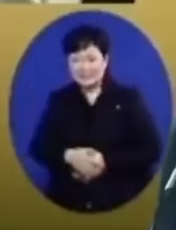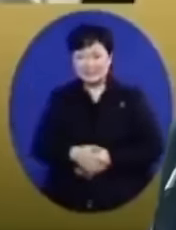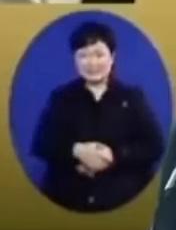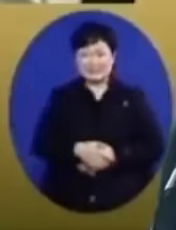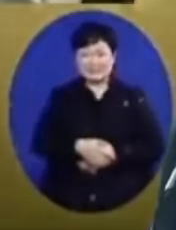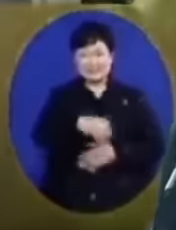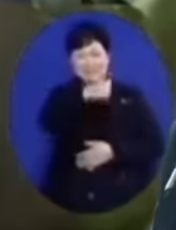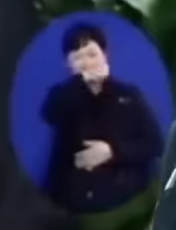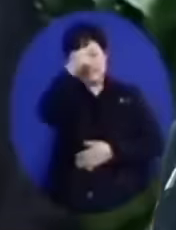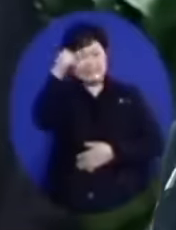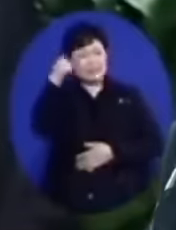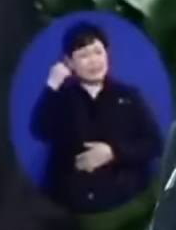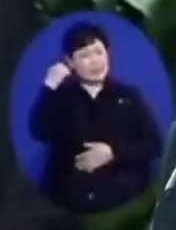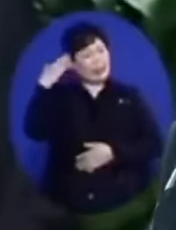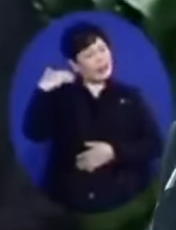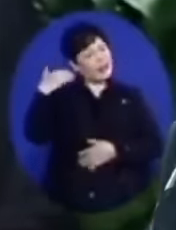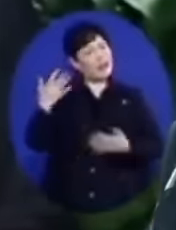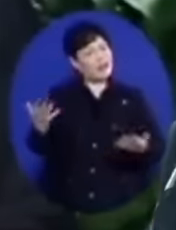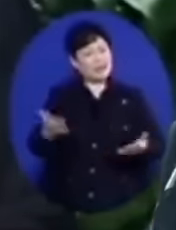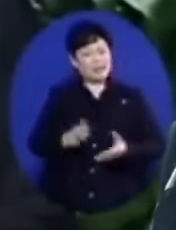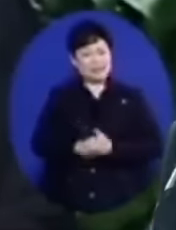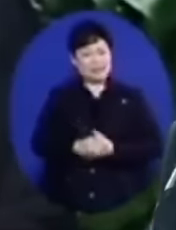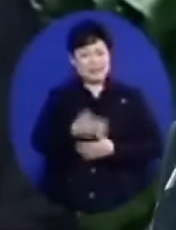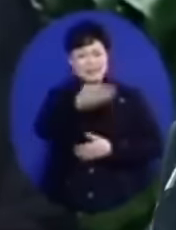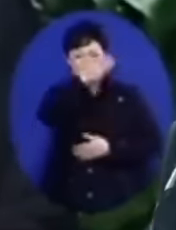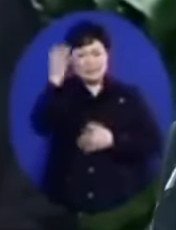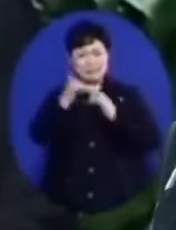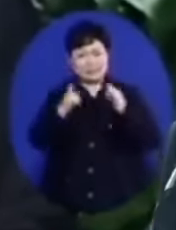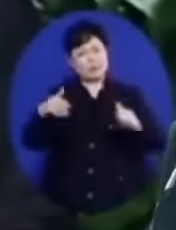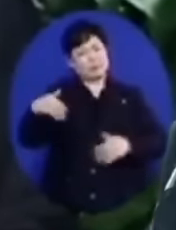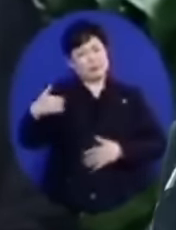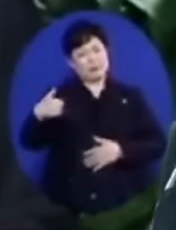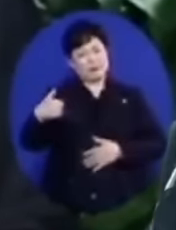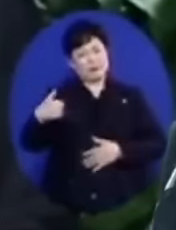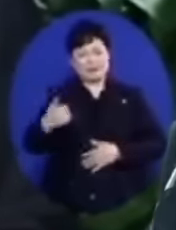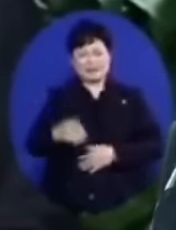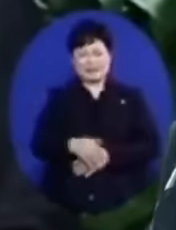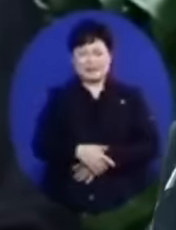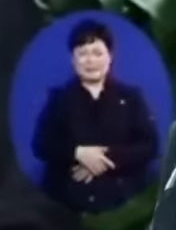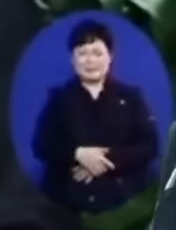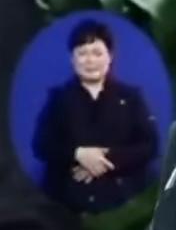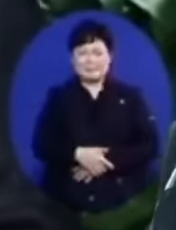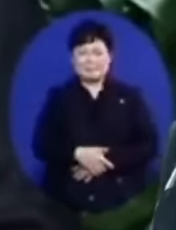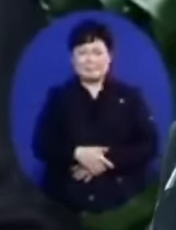장로님과 나같이 노트리는 들어봤습니다. 젊은 사람들은 못 들어봤는지도 모르겠습니다.